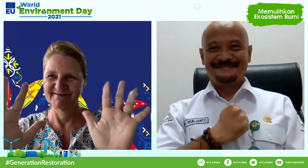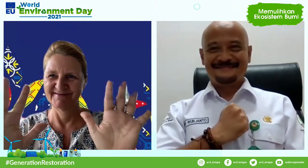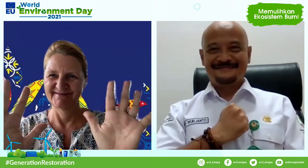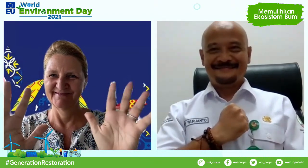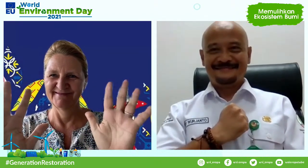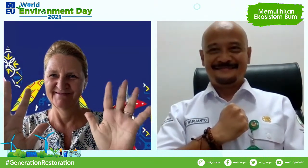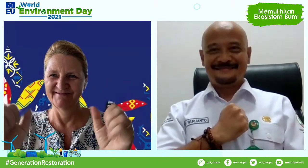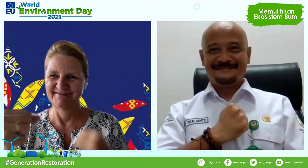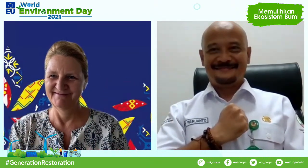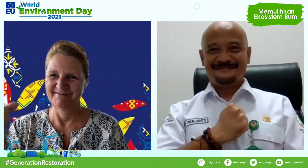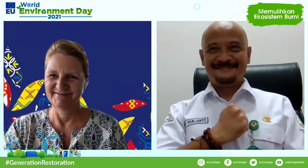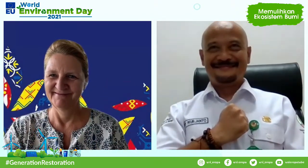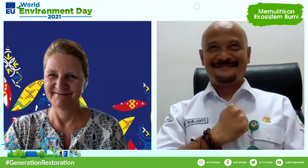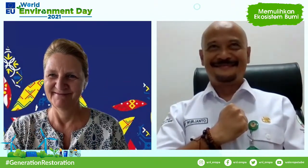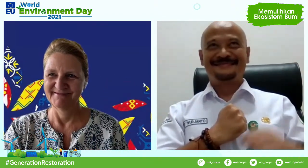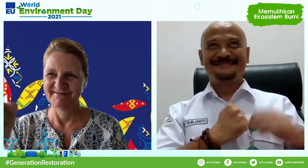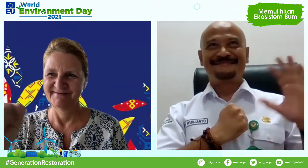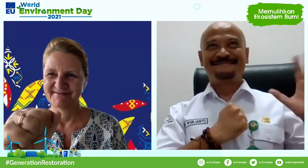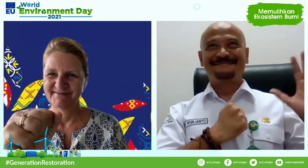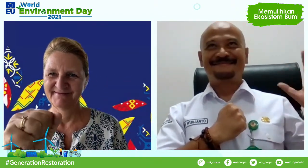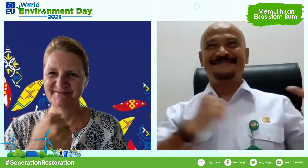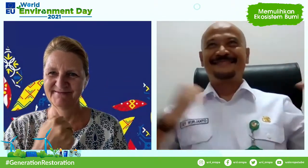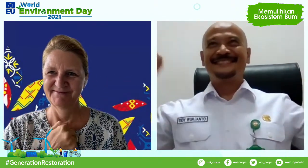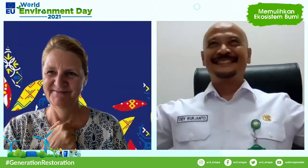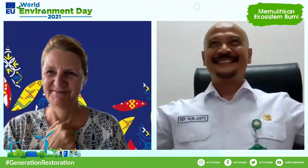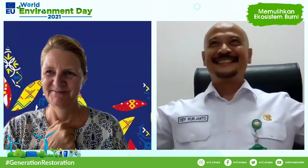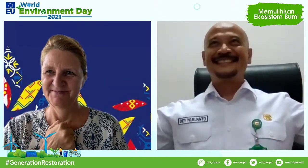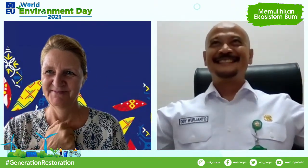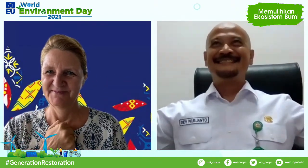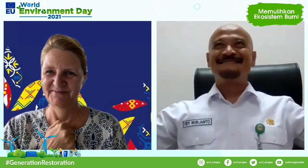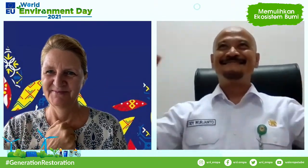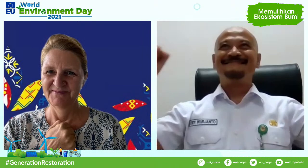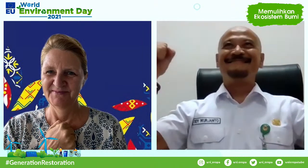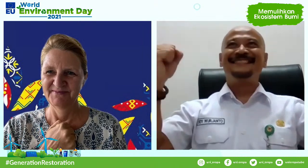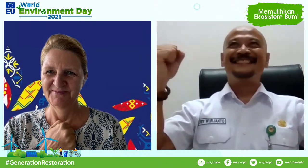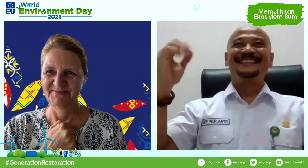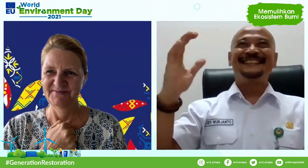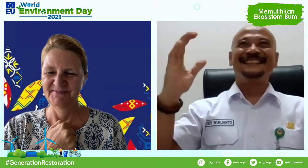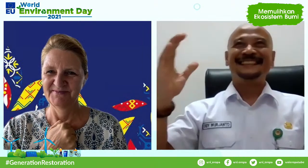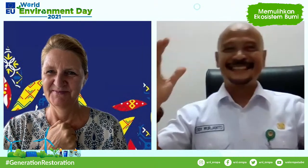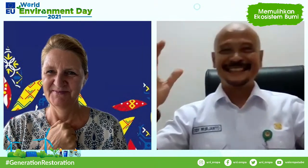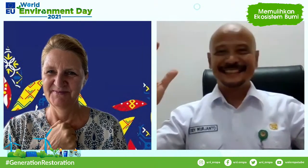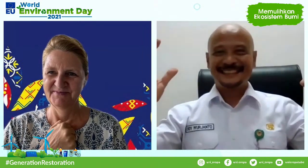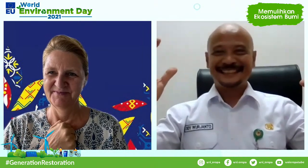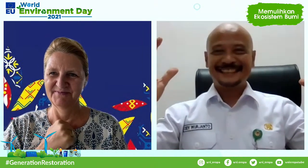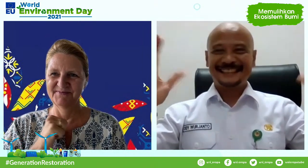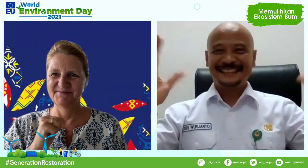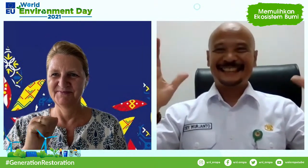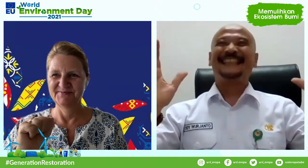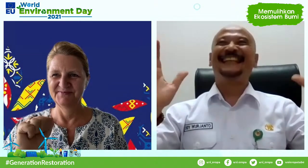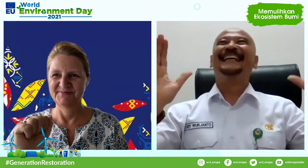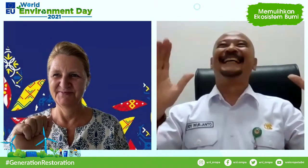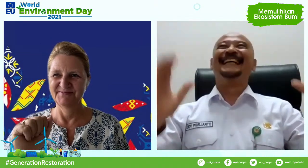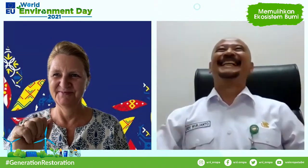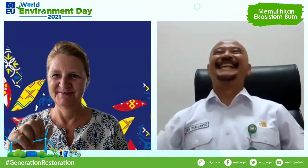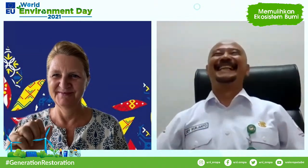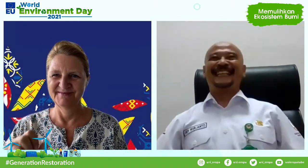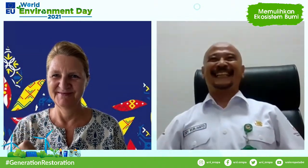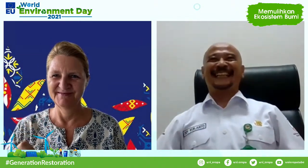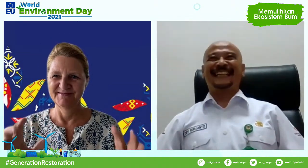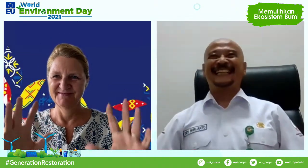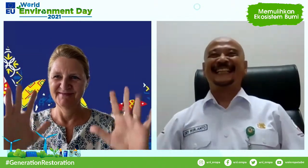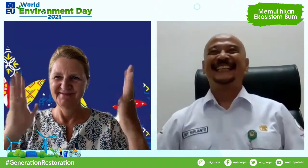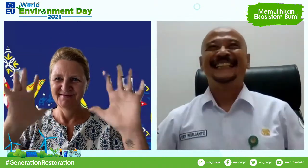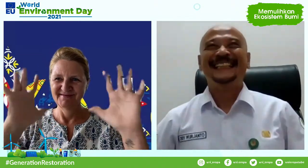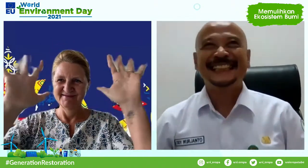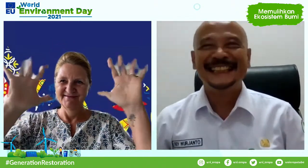321 lebih lebih bebas lagi lebih anak muda lagi ya hahaha boleh-boleh